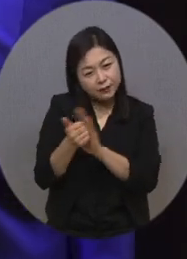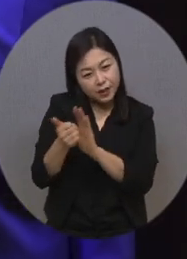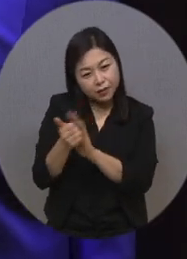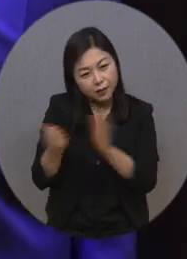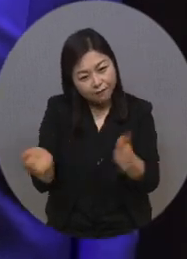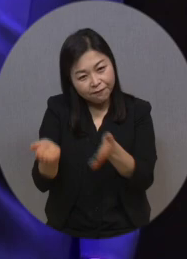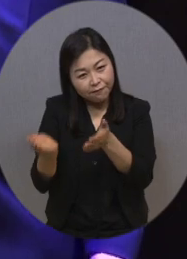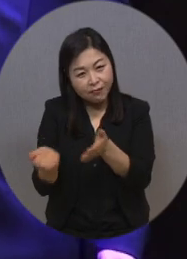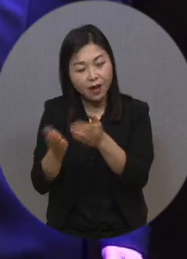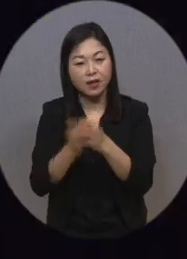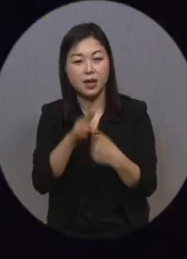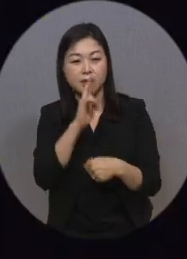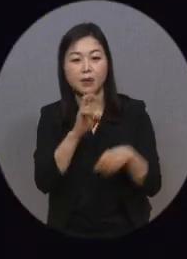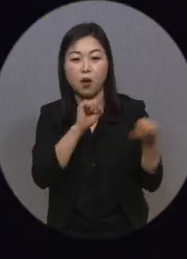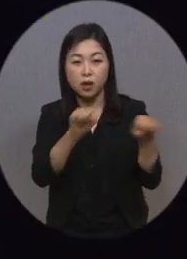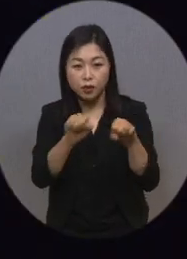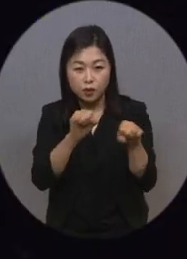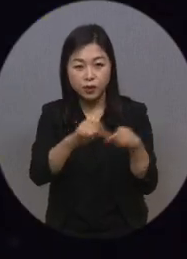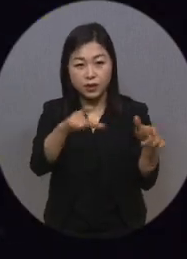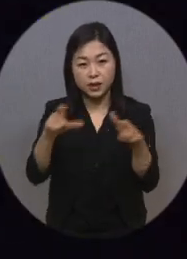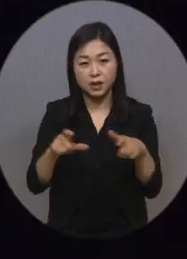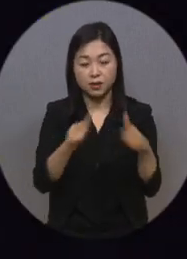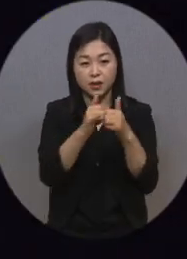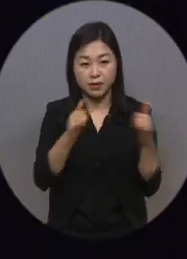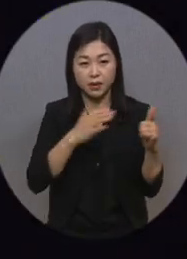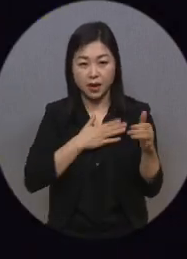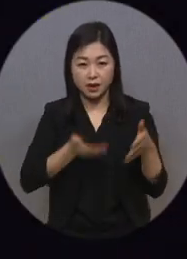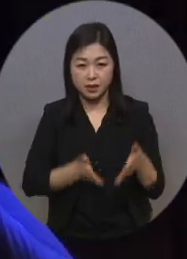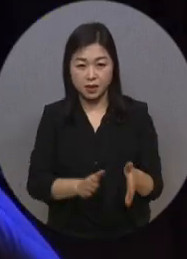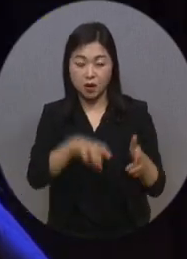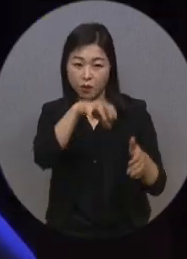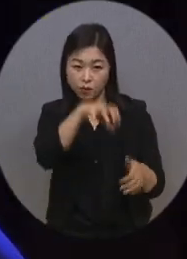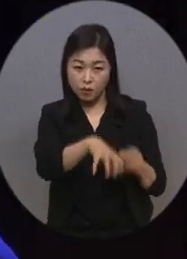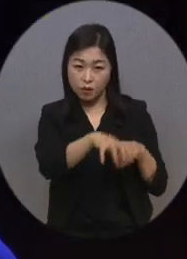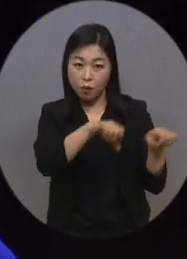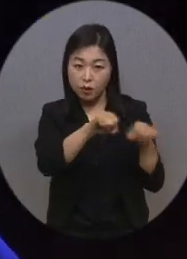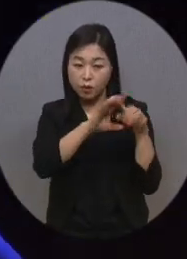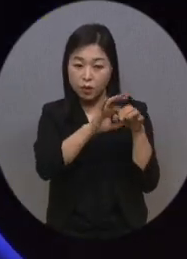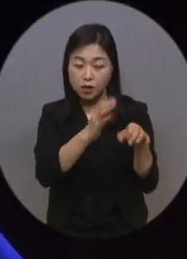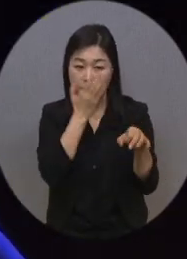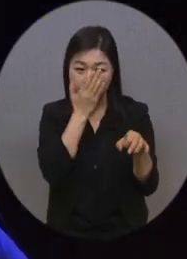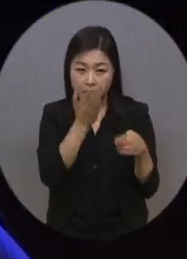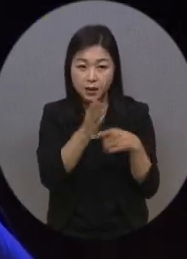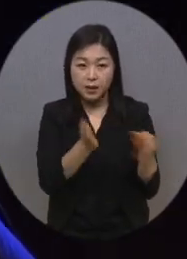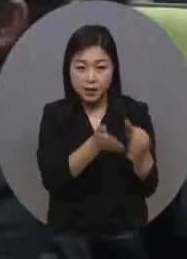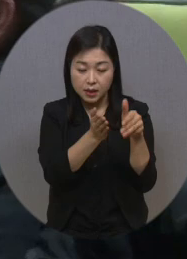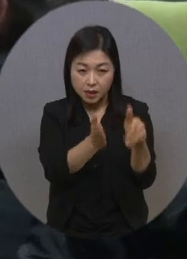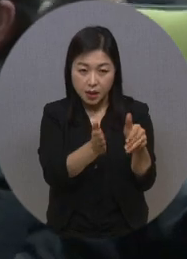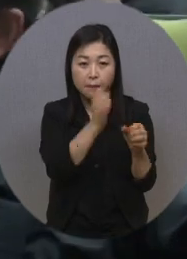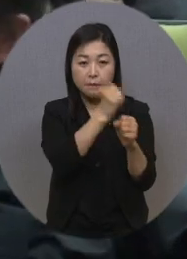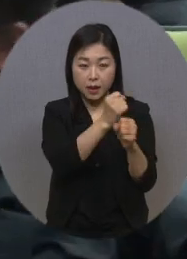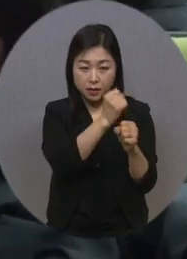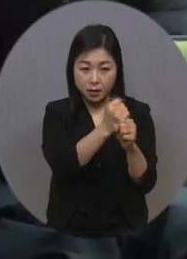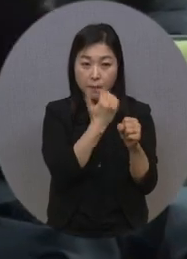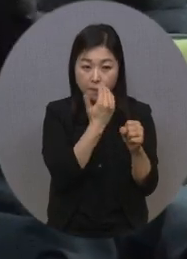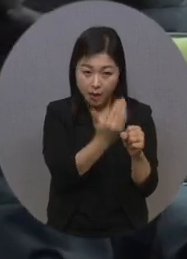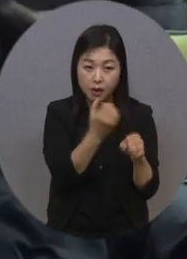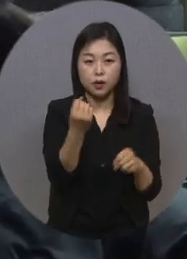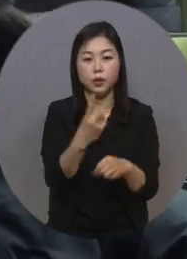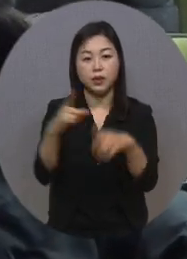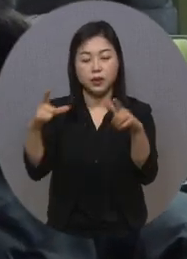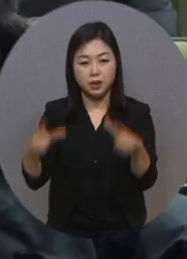활동으로 지역 음악가들이 자신의 출신 지역에서도 꾸준히 활동할 수 있는 길을 개척함과 더불어 지역